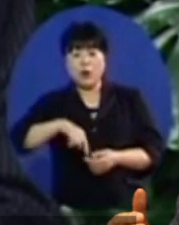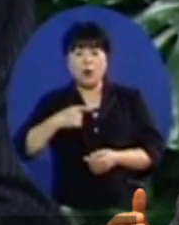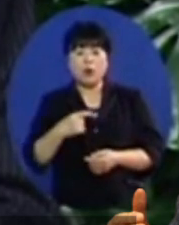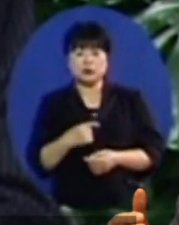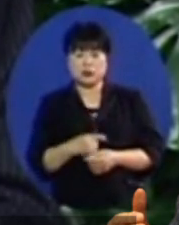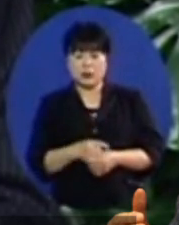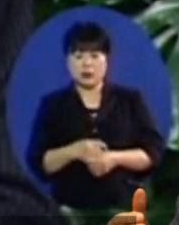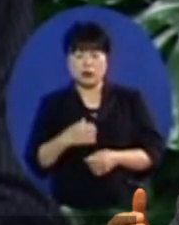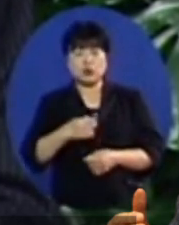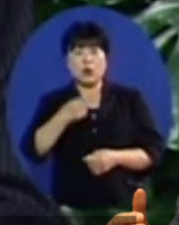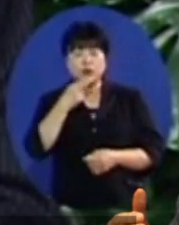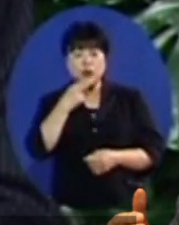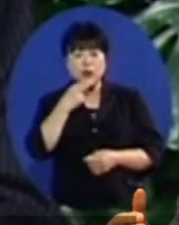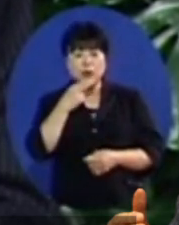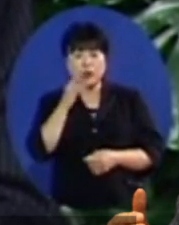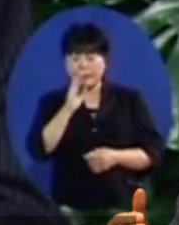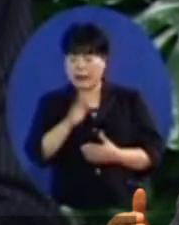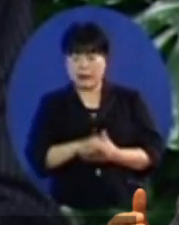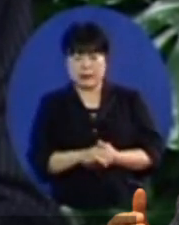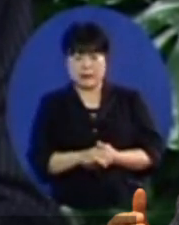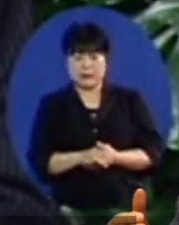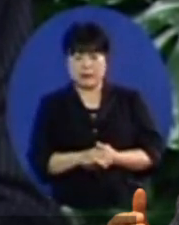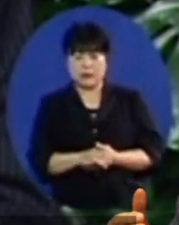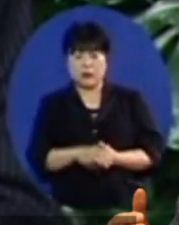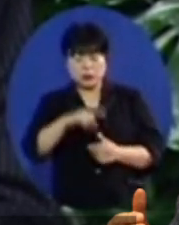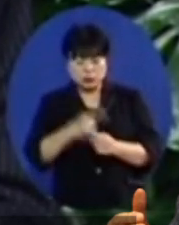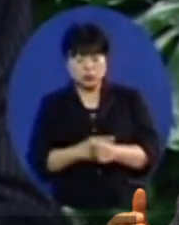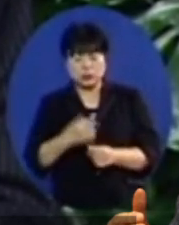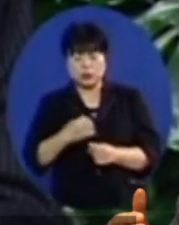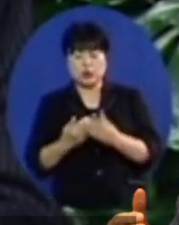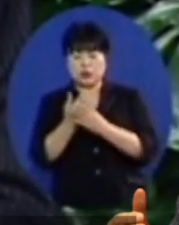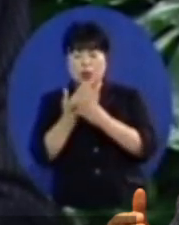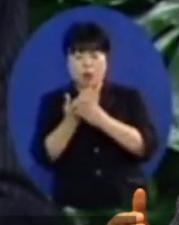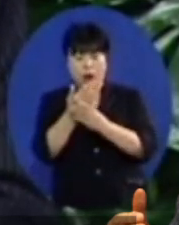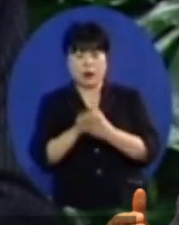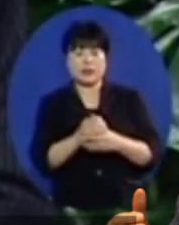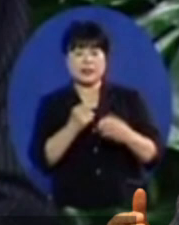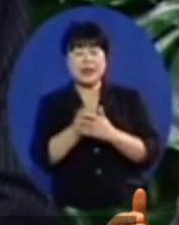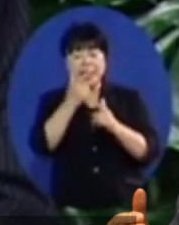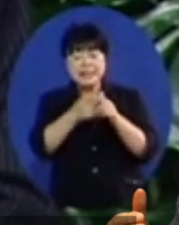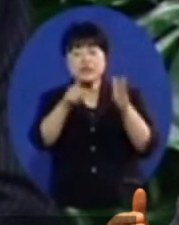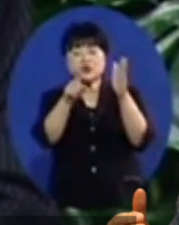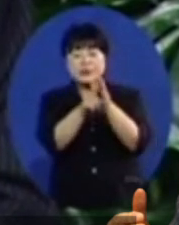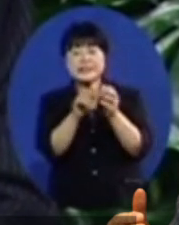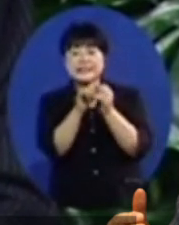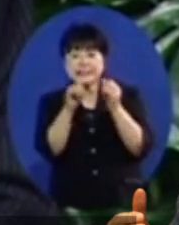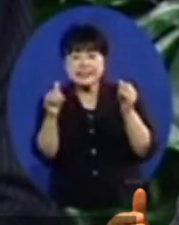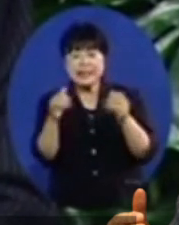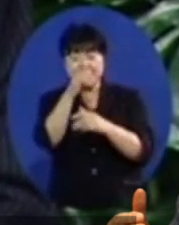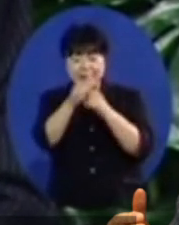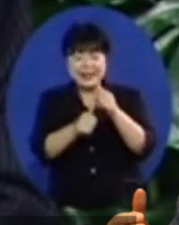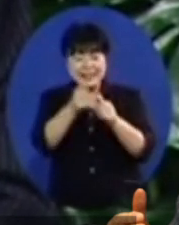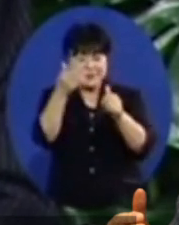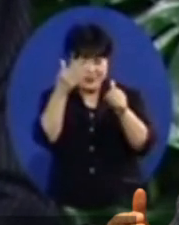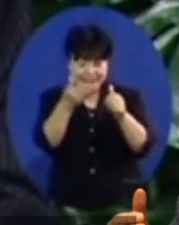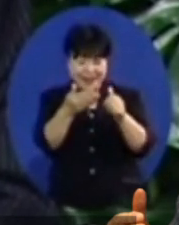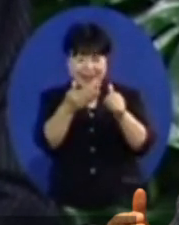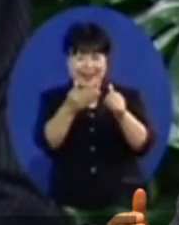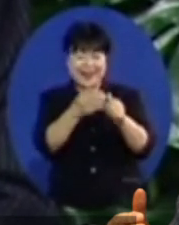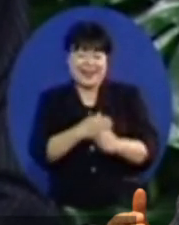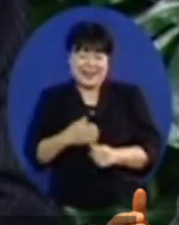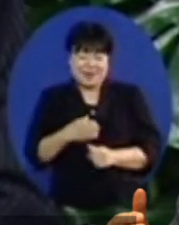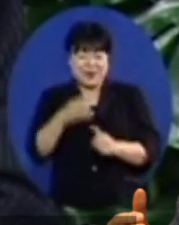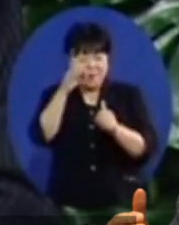염려 안 하려고 해도 염려가 되는 걸 어떻게 하는 것입니까? 우리 예수 믿는 사람은 하나님이 우리